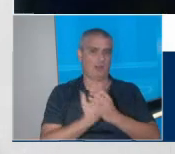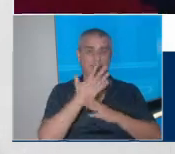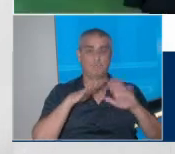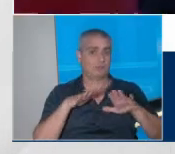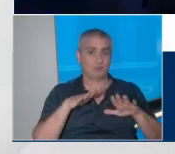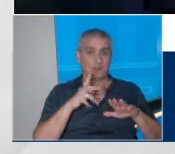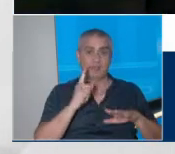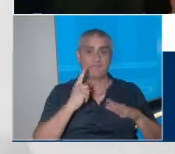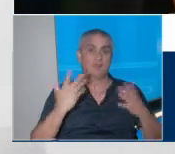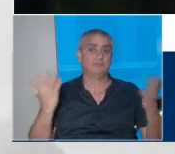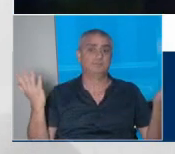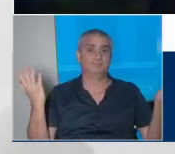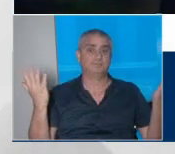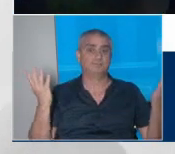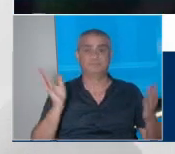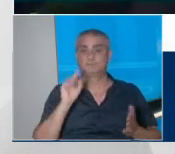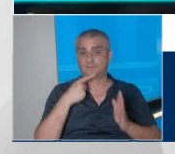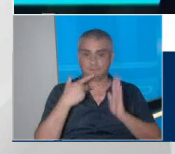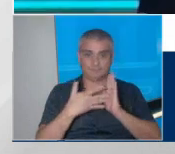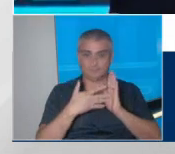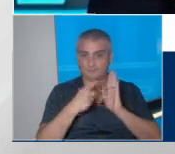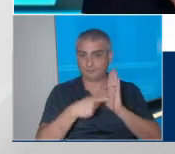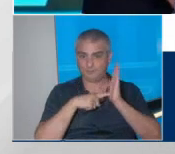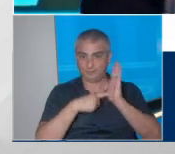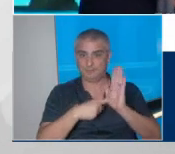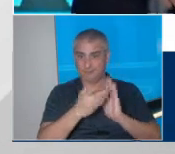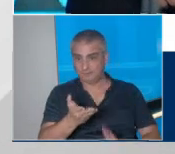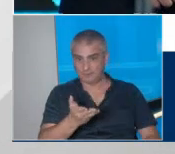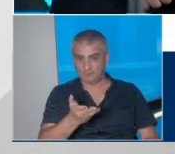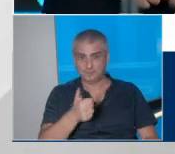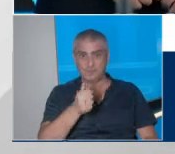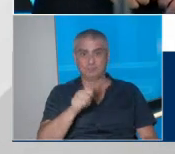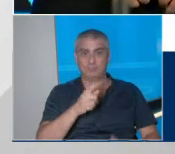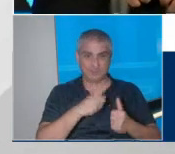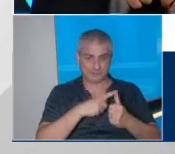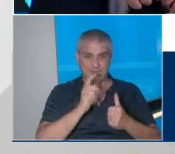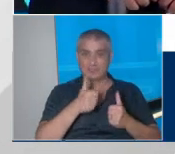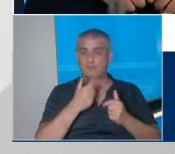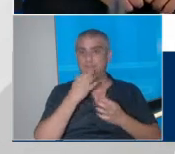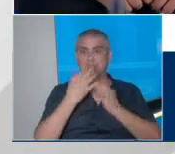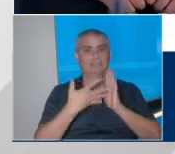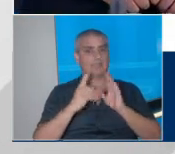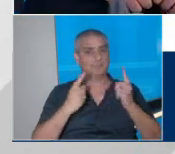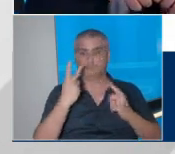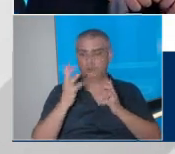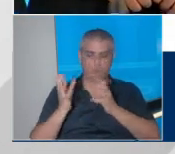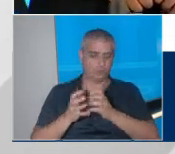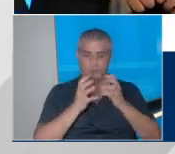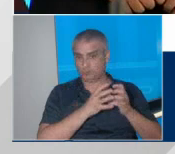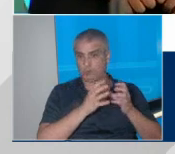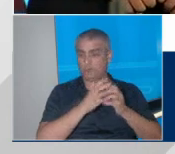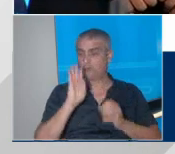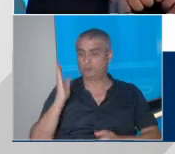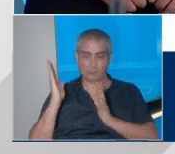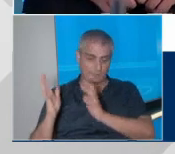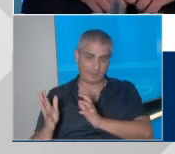ממשלה, אבל גם בסקרים שאתם מציגים בערוץ הכנסת וגם בסקרים אחרים מציגים שני גושים, גוש